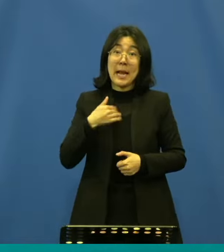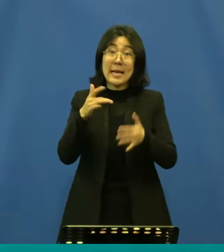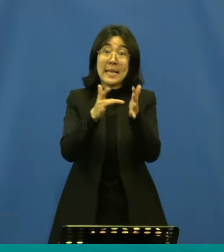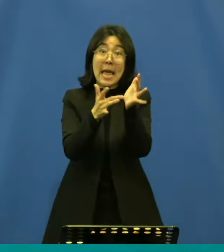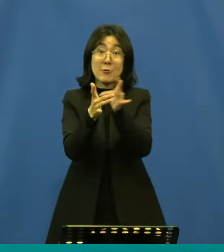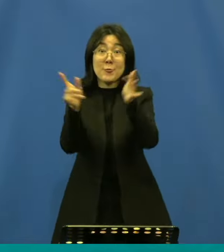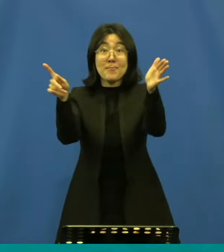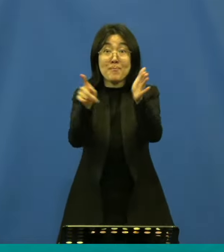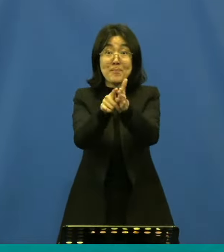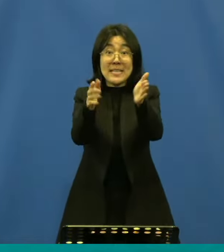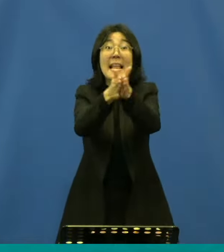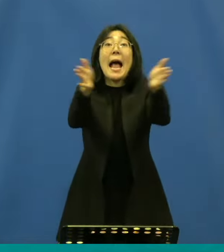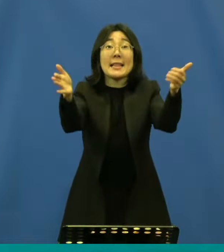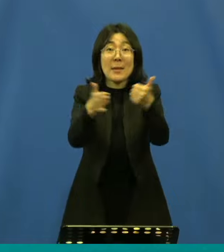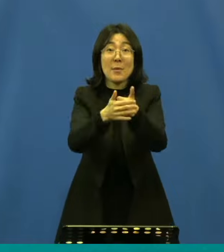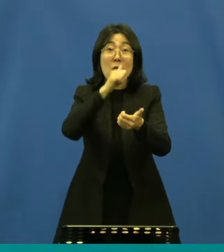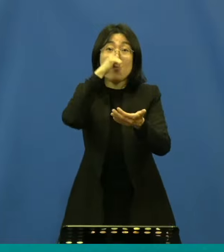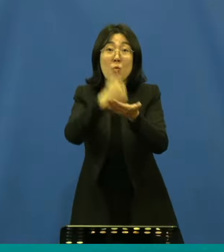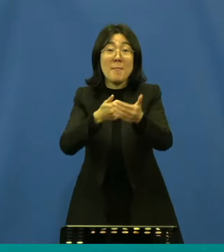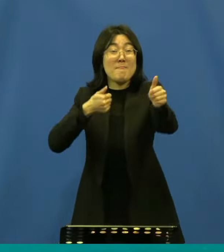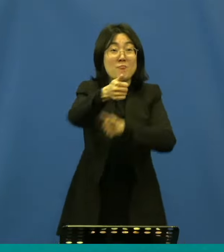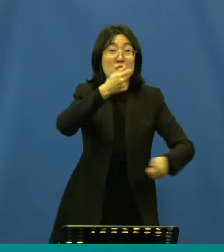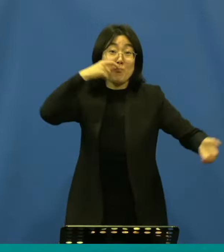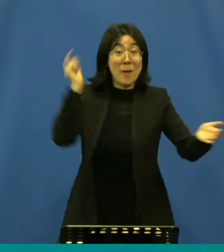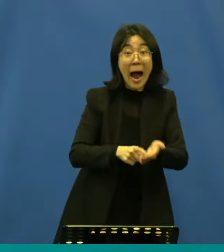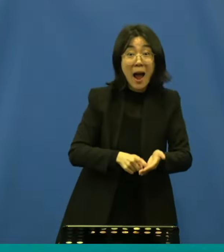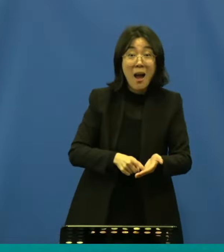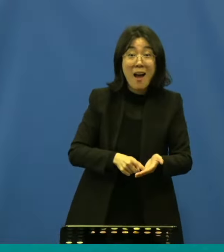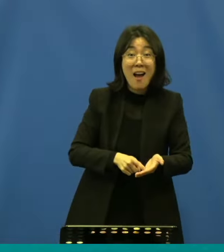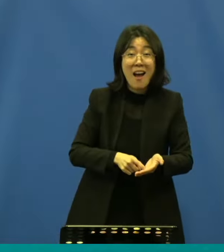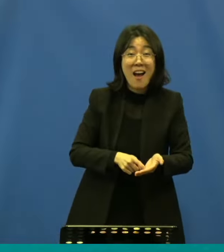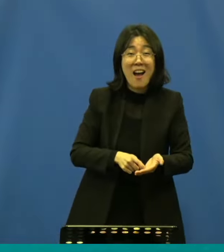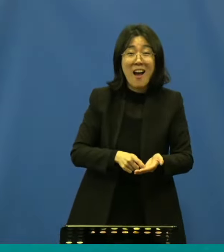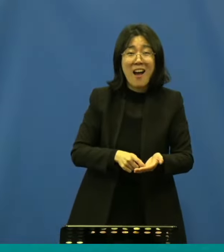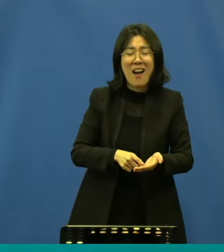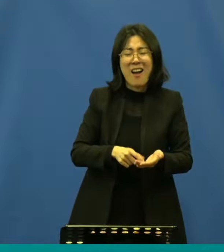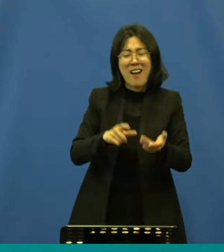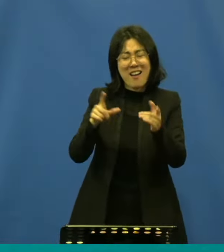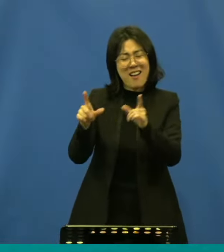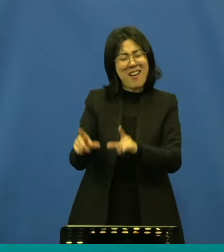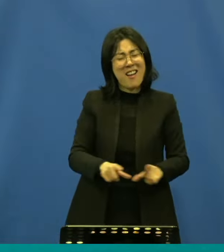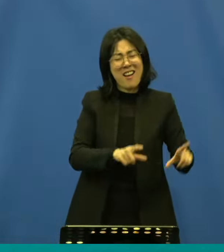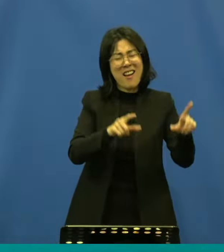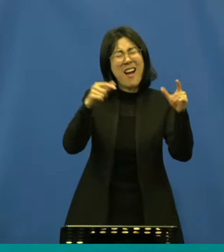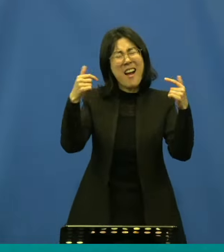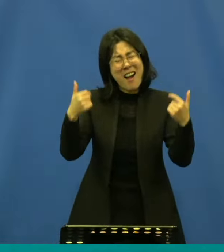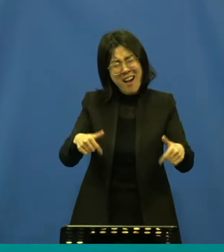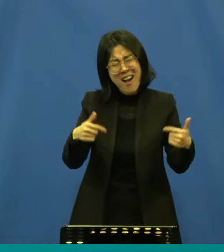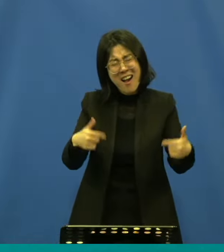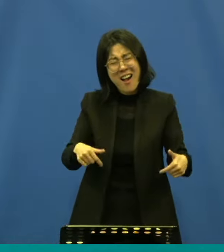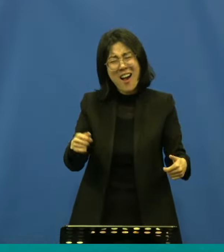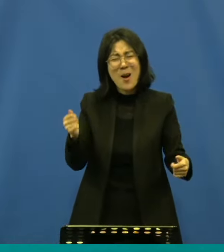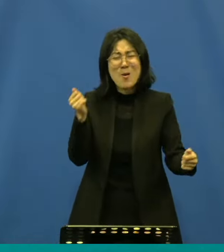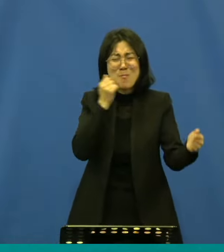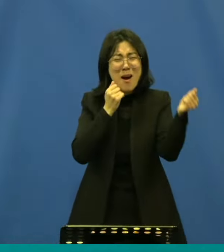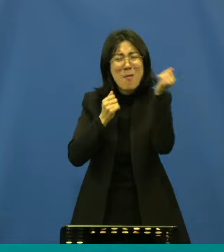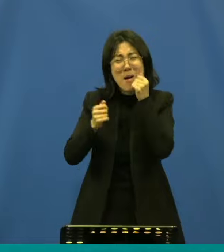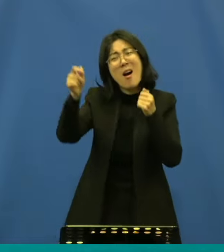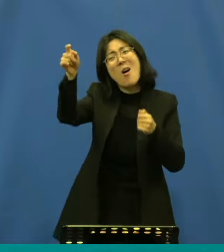속단입니다. 우리가 세상에 사는 동안에 우리는 여전히 넘어집니다. 시험이 없는 순간이